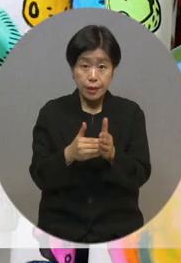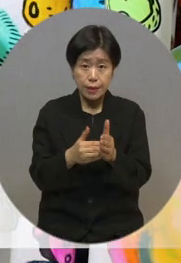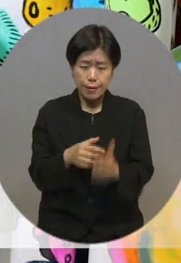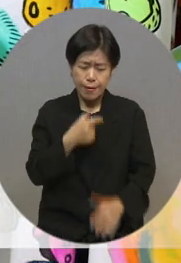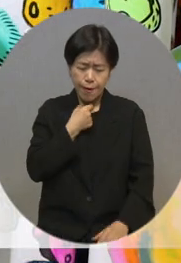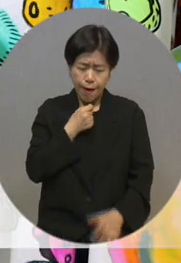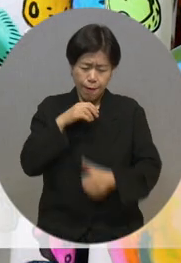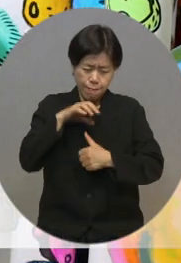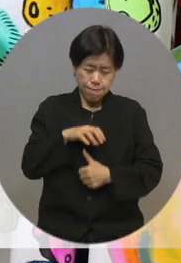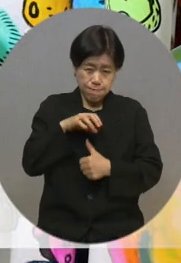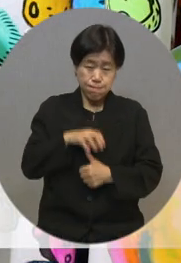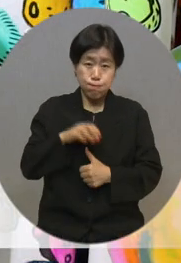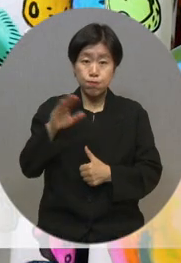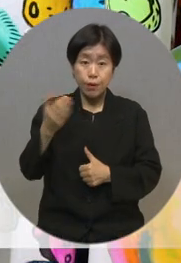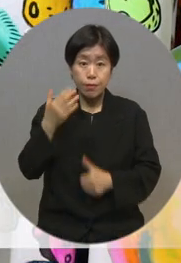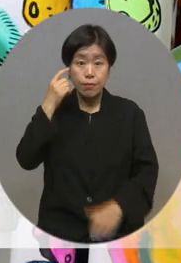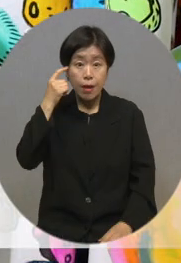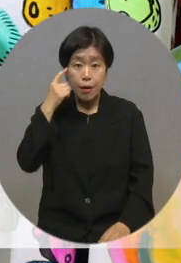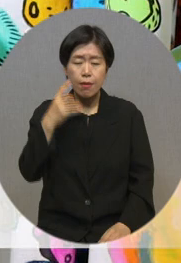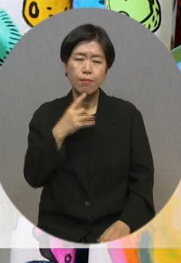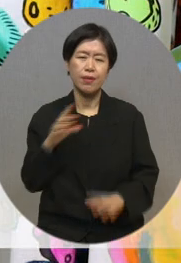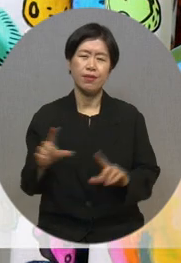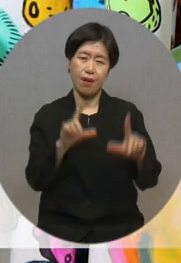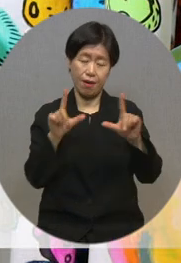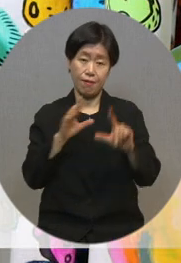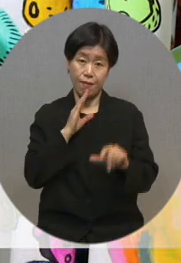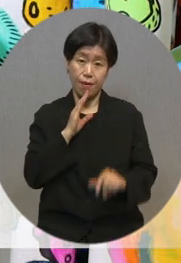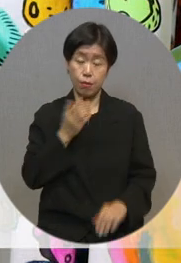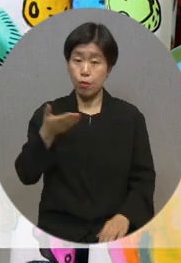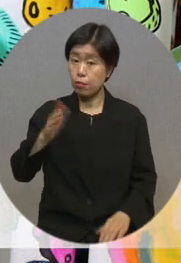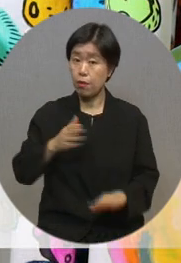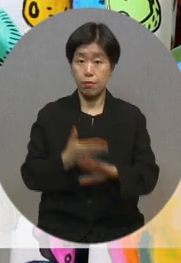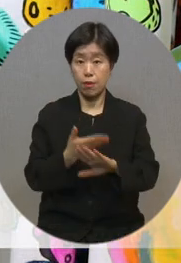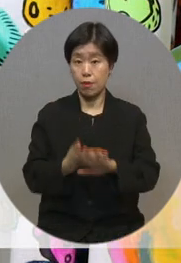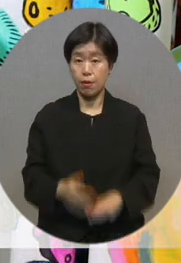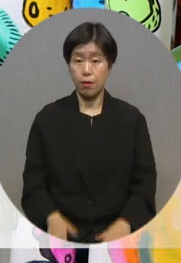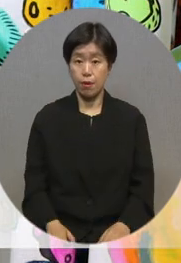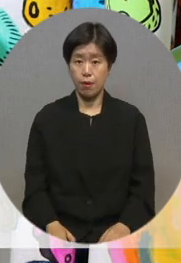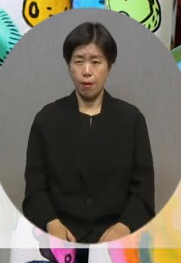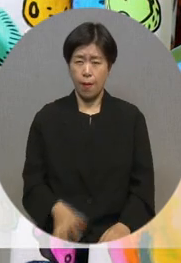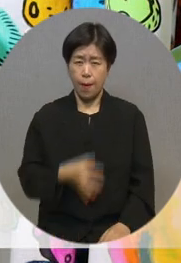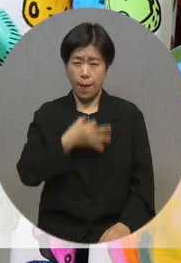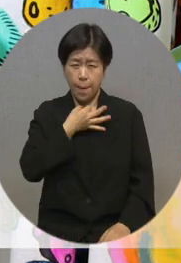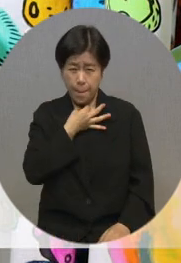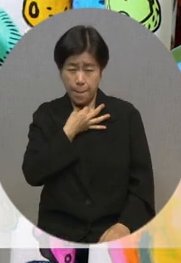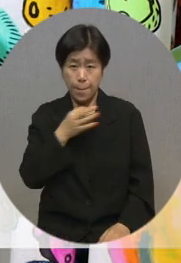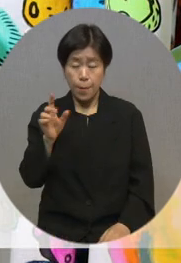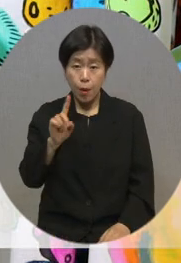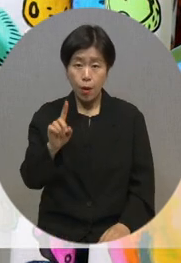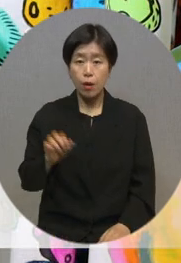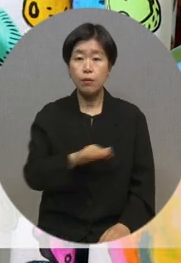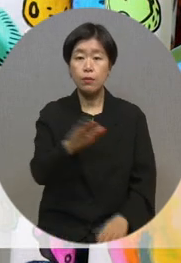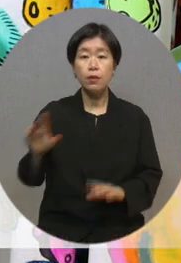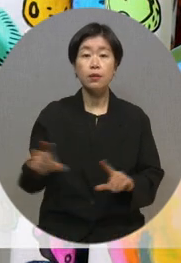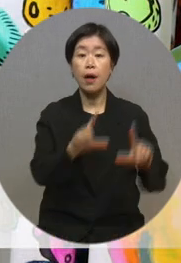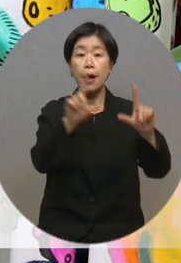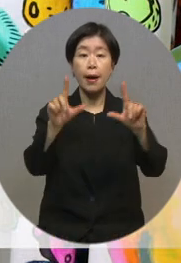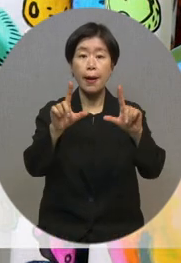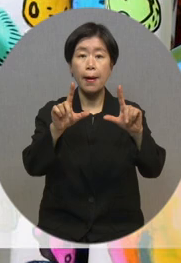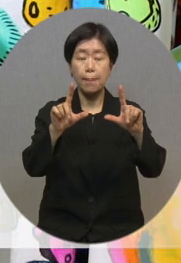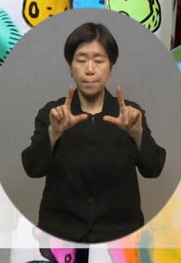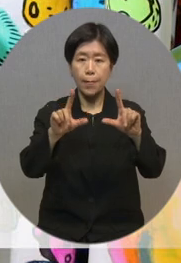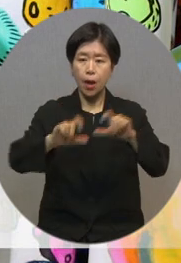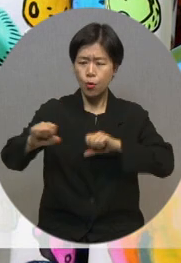억압해야 된다는 대상으로 주로 봤단 말이에요. 근데 이것이 아니라 욕망은 오히려 우리의 삶을